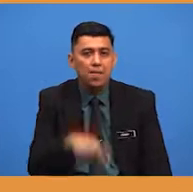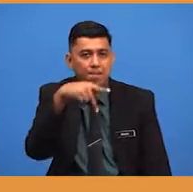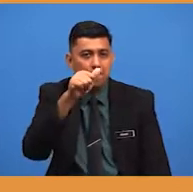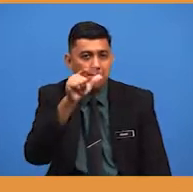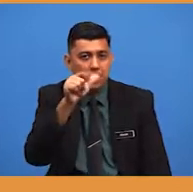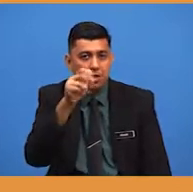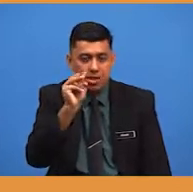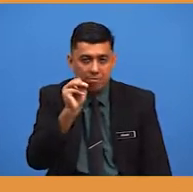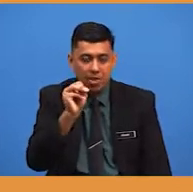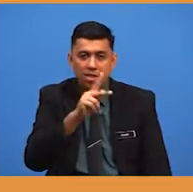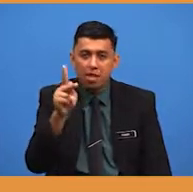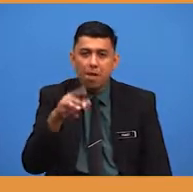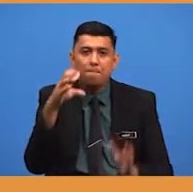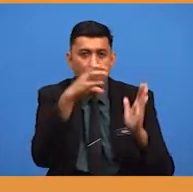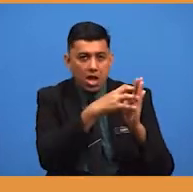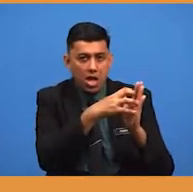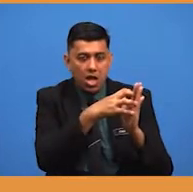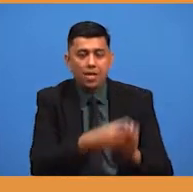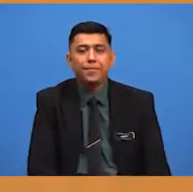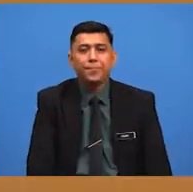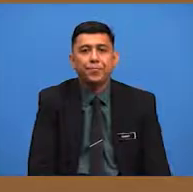ke dalam soket.